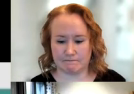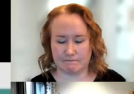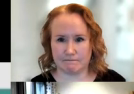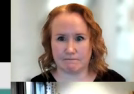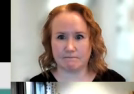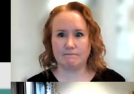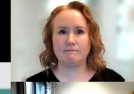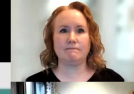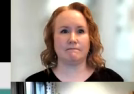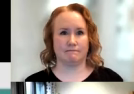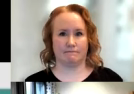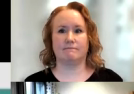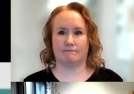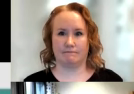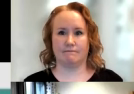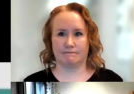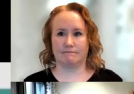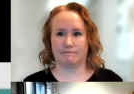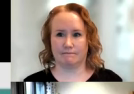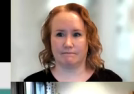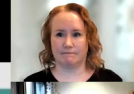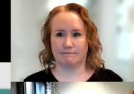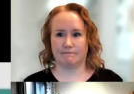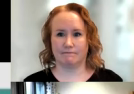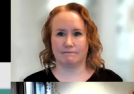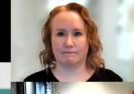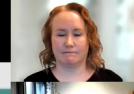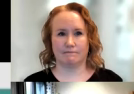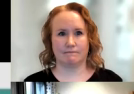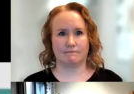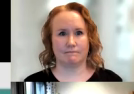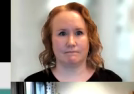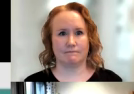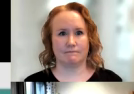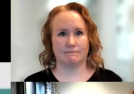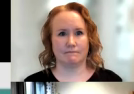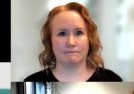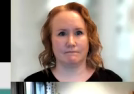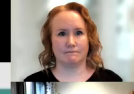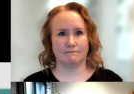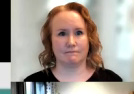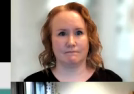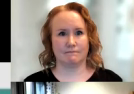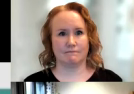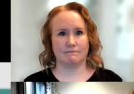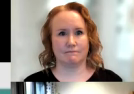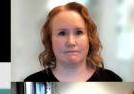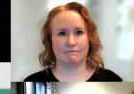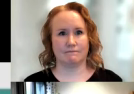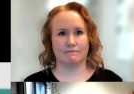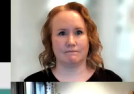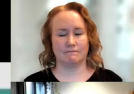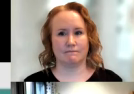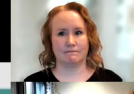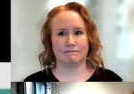riktig veiledning for at både private virksomheter, offentlige virksomheter, men også leverandører